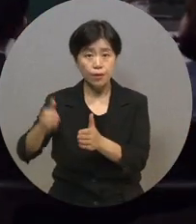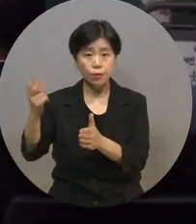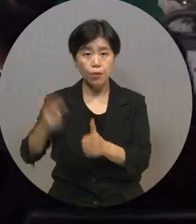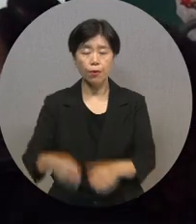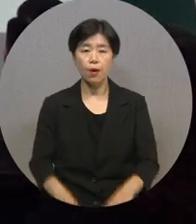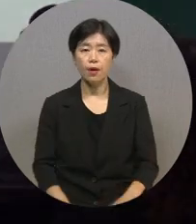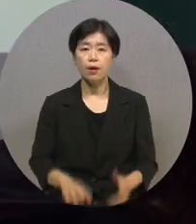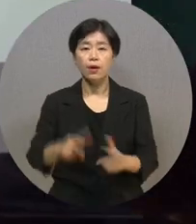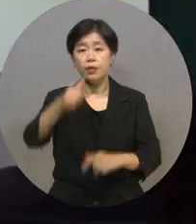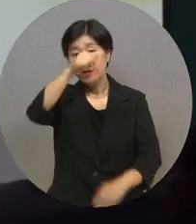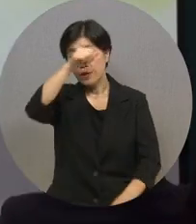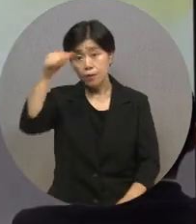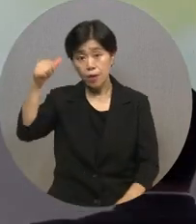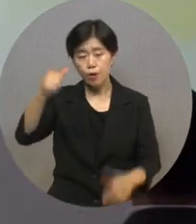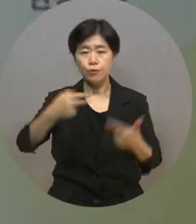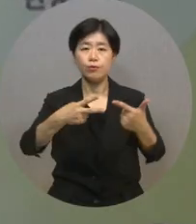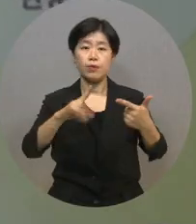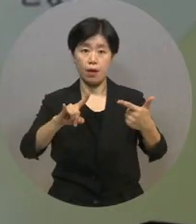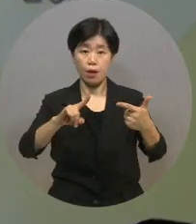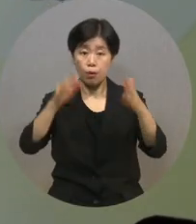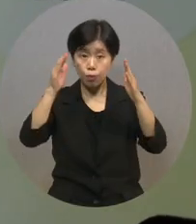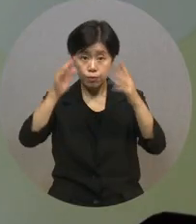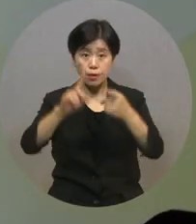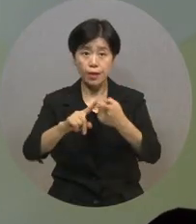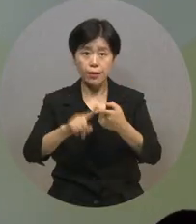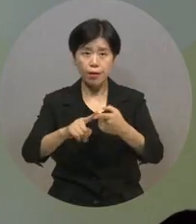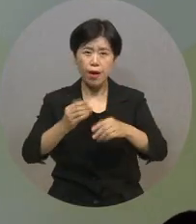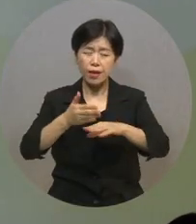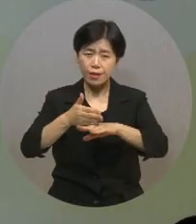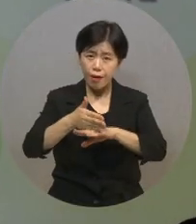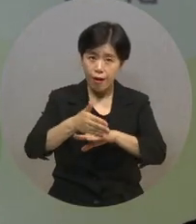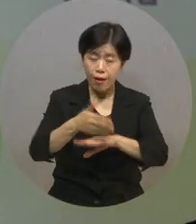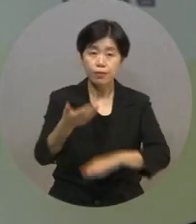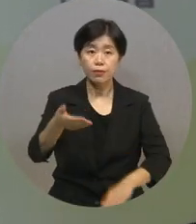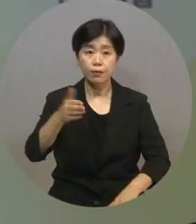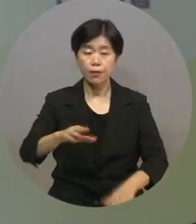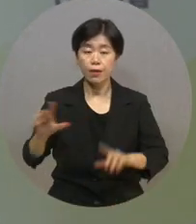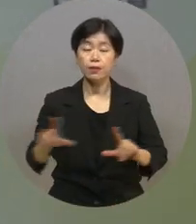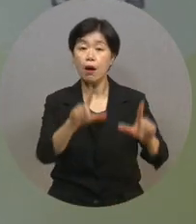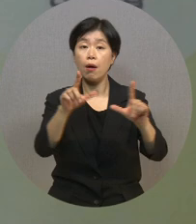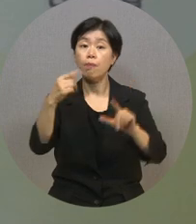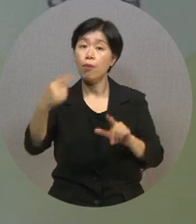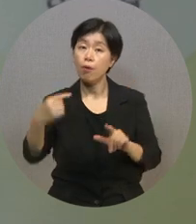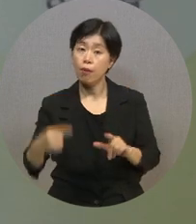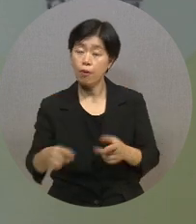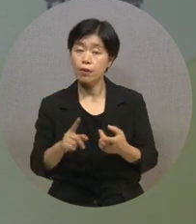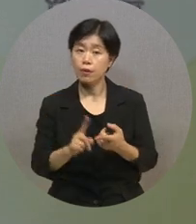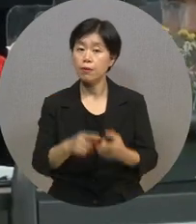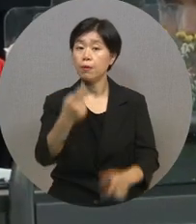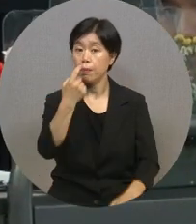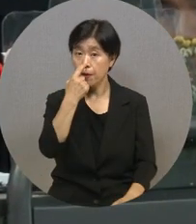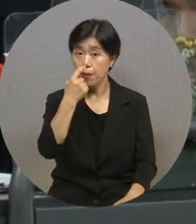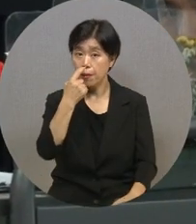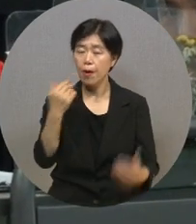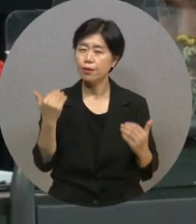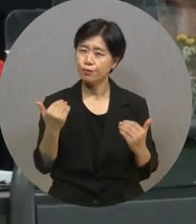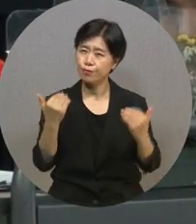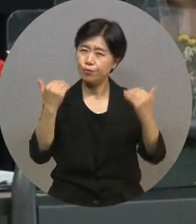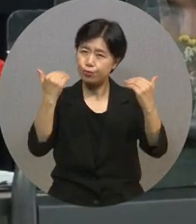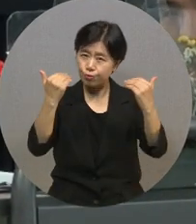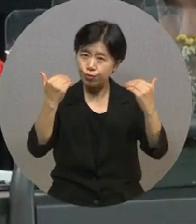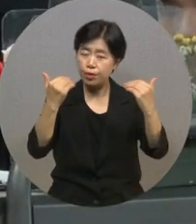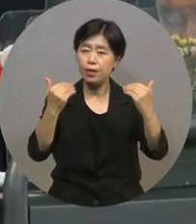6대 영역의 학습과정을 밟으며 느리지만 삶에 대한 태도를 알아가며 성장한 서로의